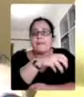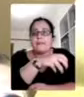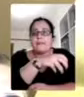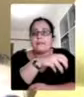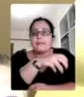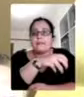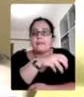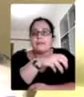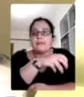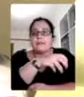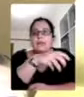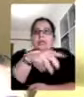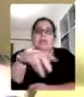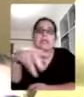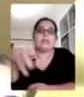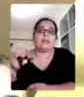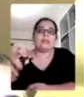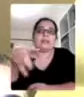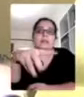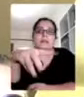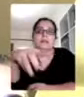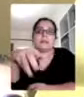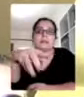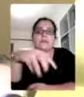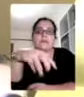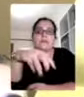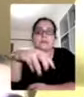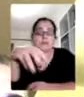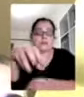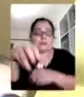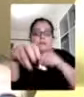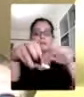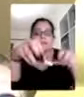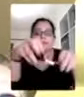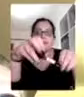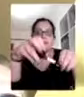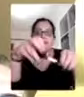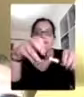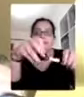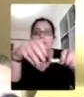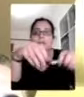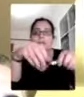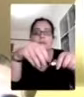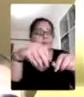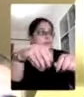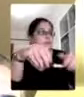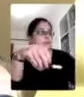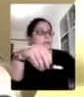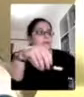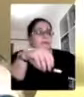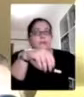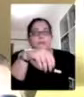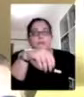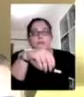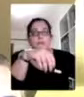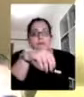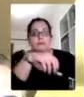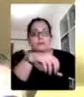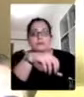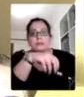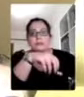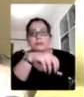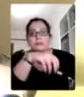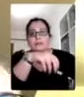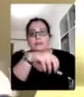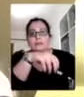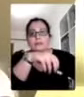göre bir değerlendirme yapacağım. Yani eski ürünlerin bir devamı hala çıkmaya devam ediyorsa fabrikadan pek ilgileneceğimi